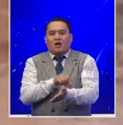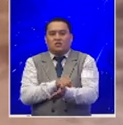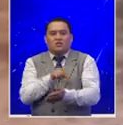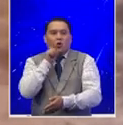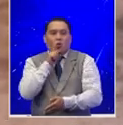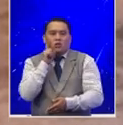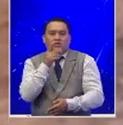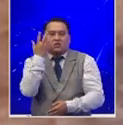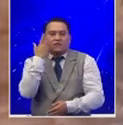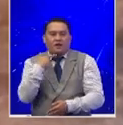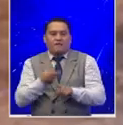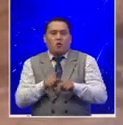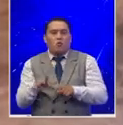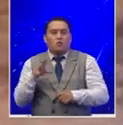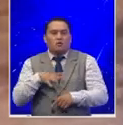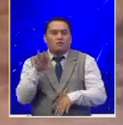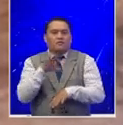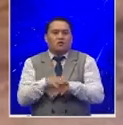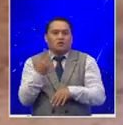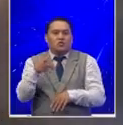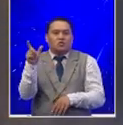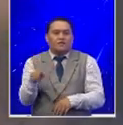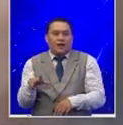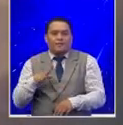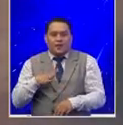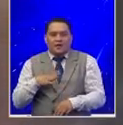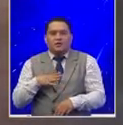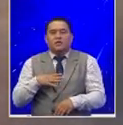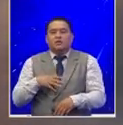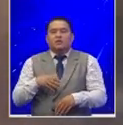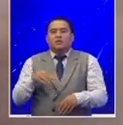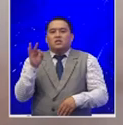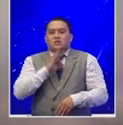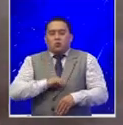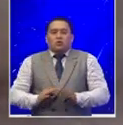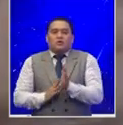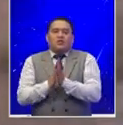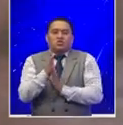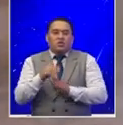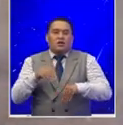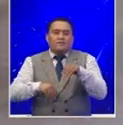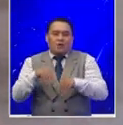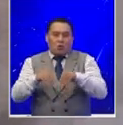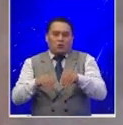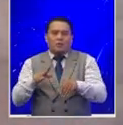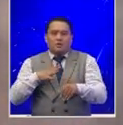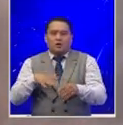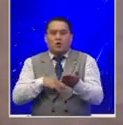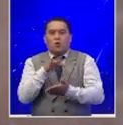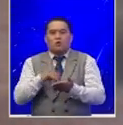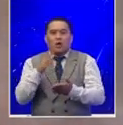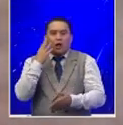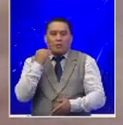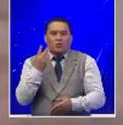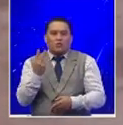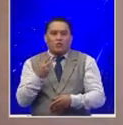цвета. На месте происшествия задержаны трое подозреваемых за культивирование наркосодержащих растений, один из которых – житель города Алматы,